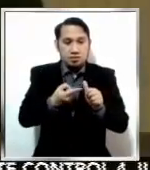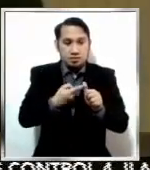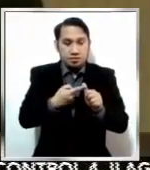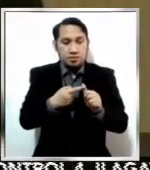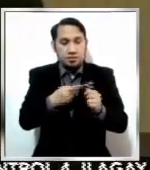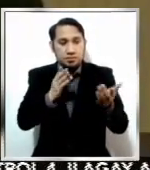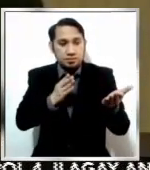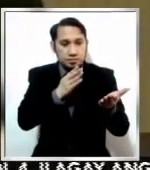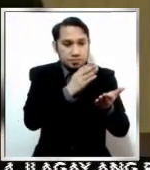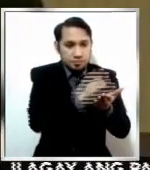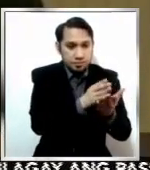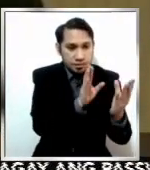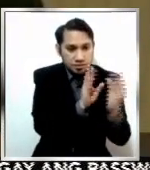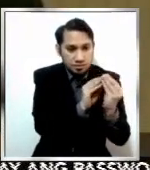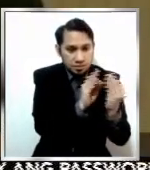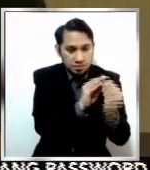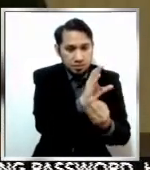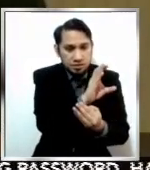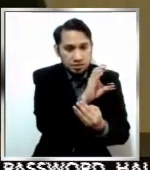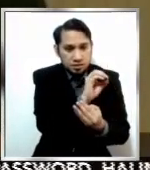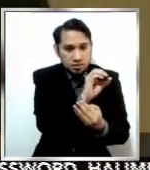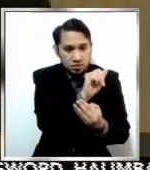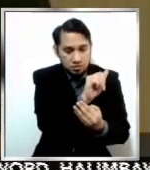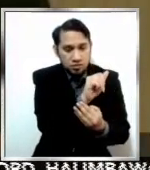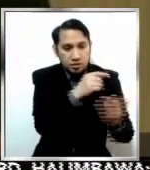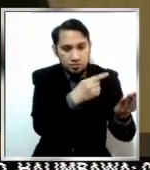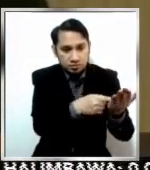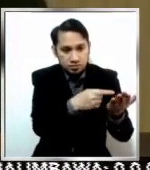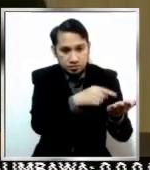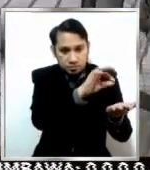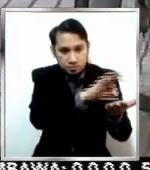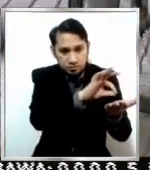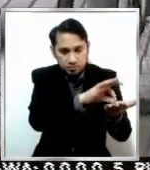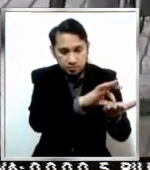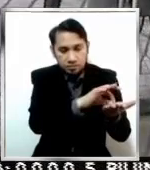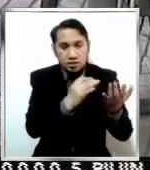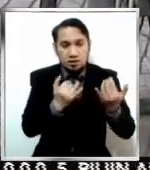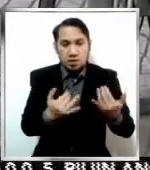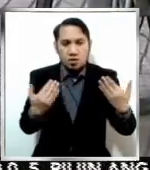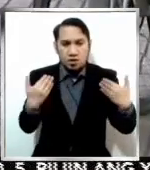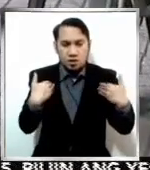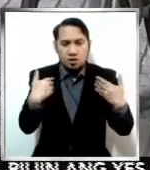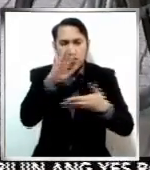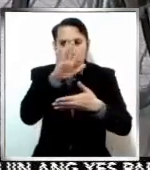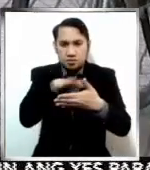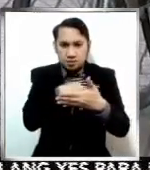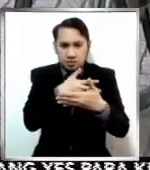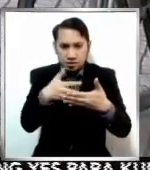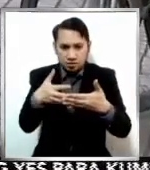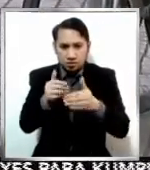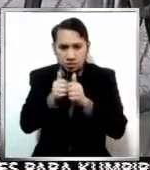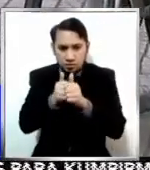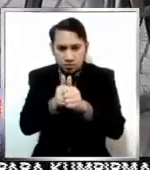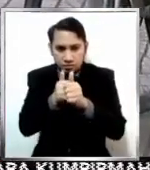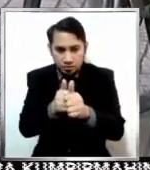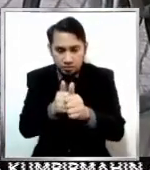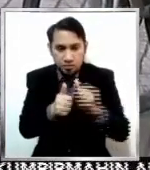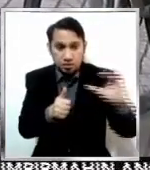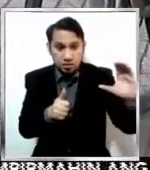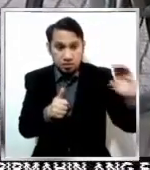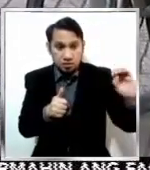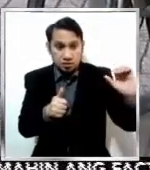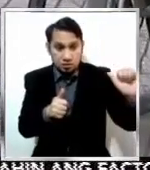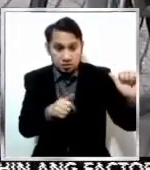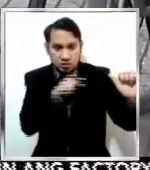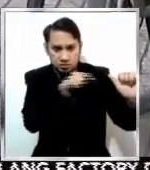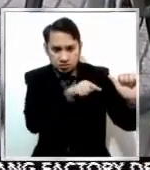ang pinakahuling resulta ng audit sa PhilHealth. Merong timetable na hinahabol ang Commission on Audit para mailabas nila yung